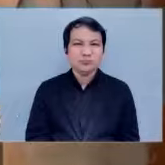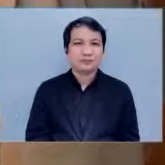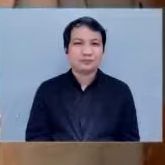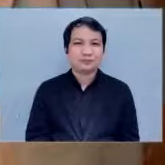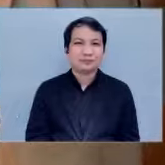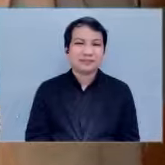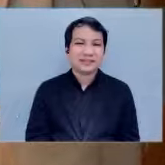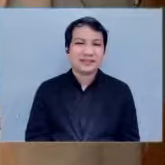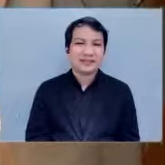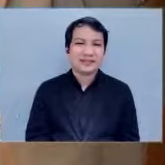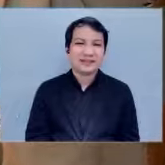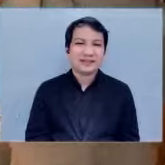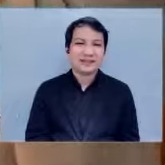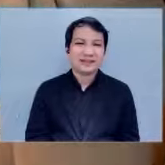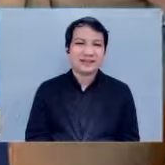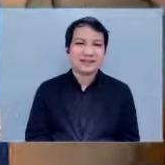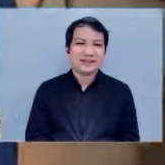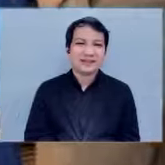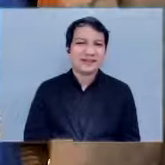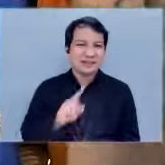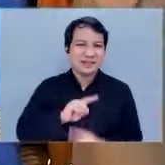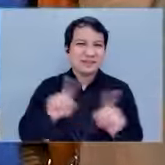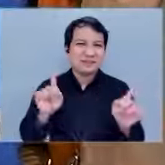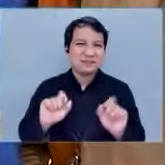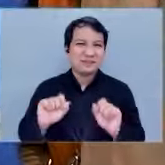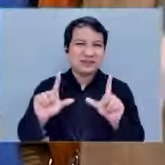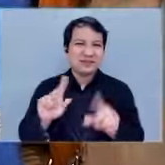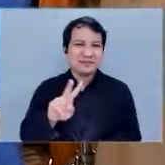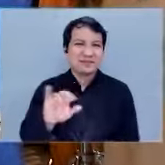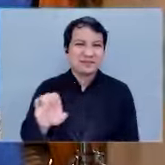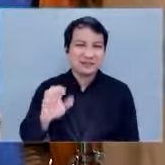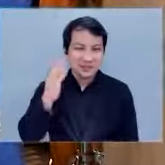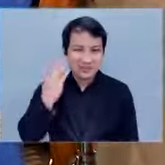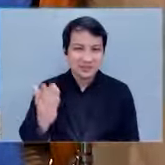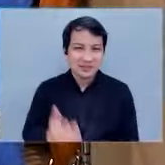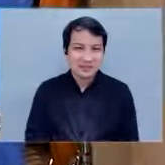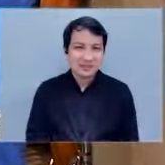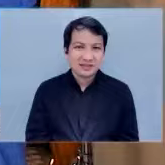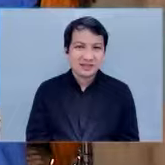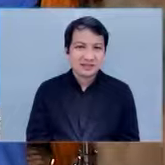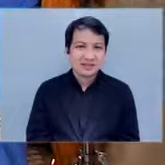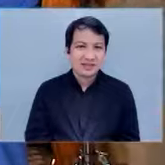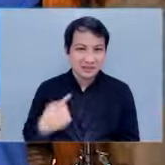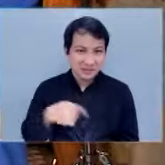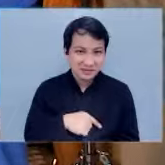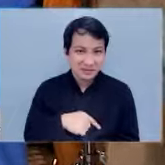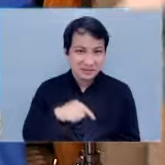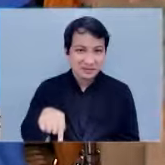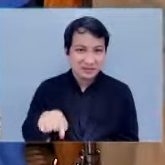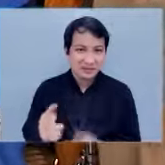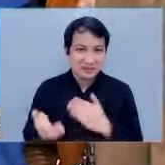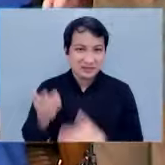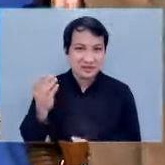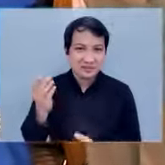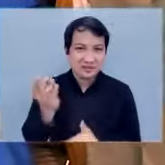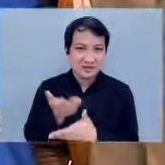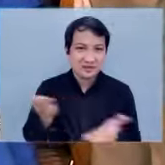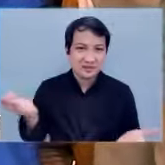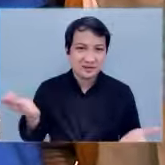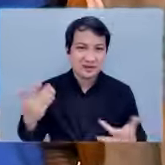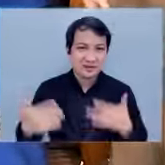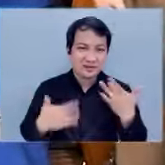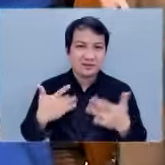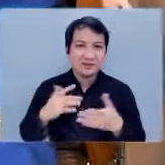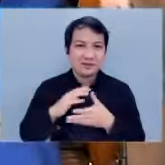Iba kasi yung tama pag live, ano? Hindi, tsaka pag, pwede din siya pang magulang pala. Kasi I thought it was para love story. Pero